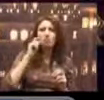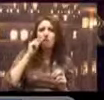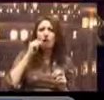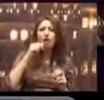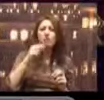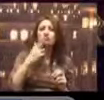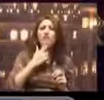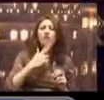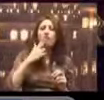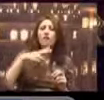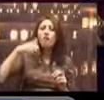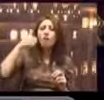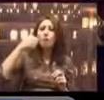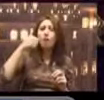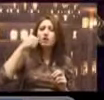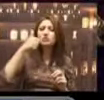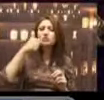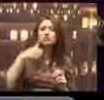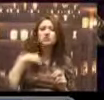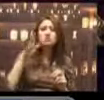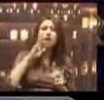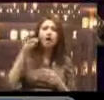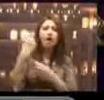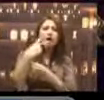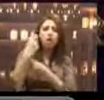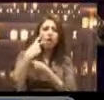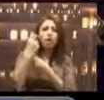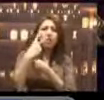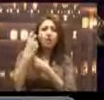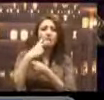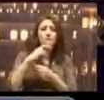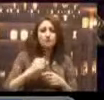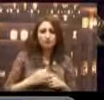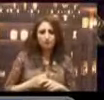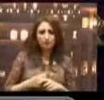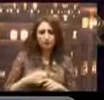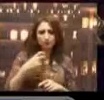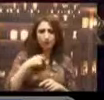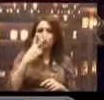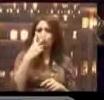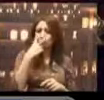نظيف، قد ايه فظيع، قد ايه ما تثبتليش العكس بعد كده. أيوة. بس شفته في موقف